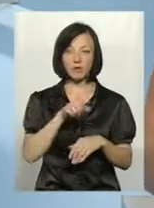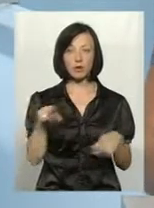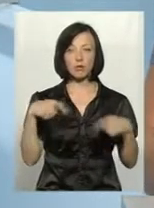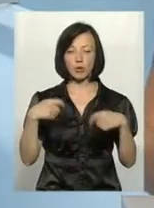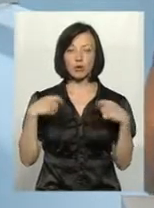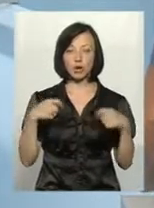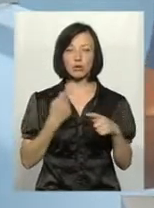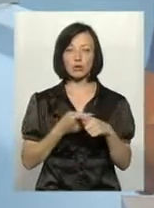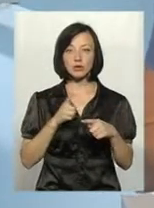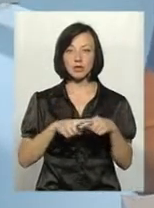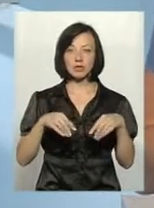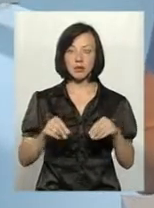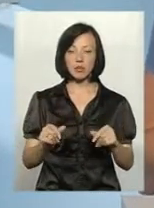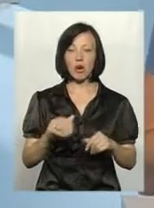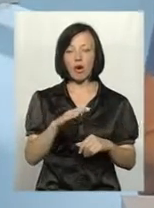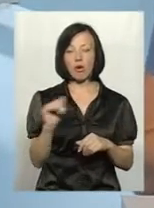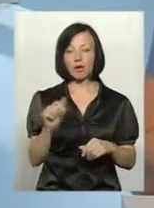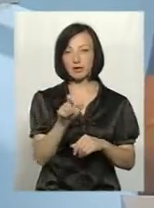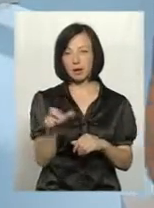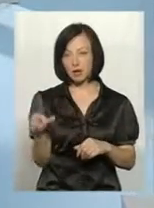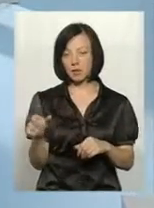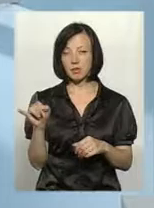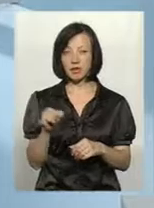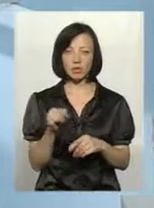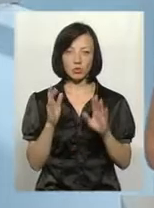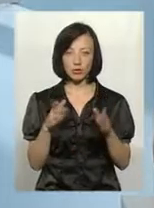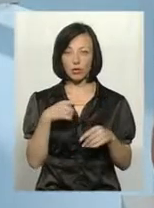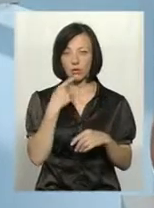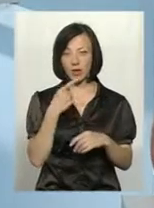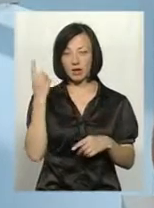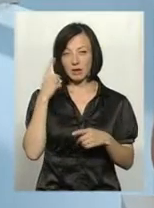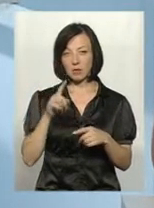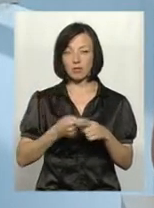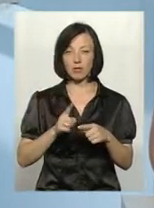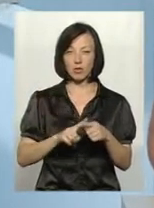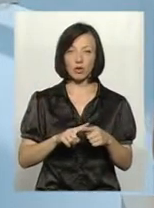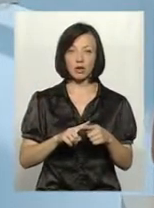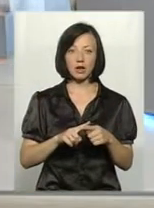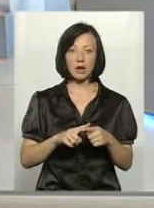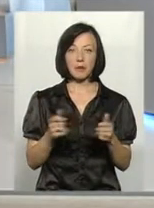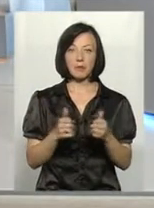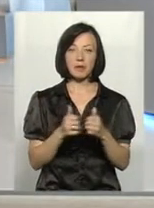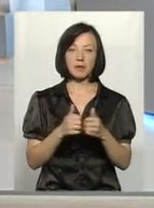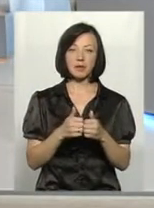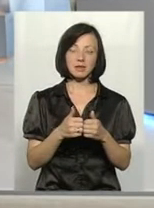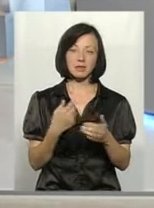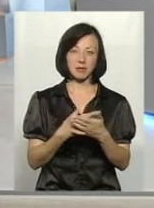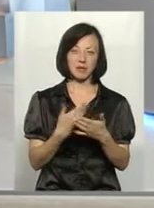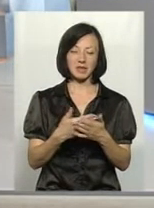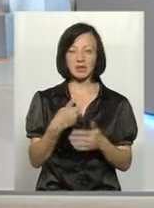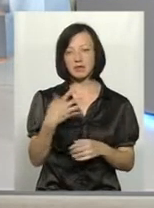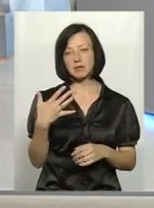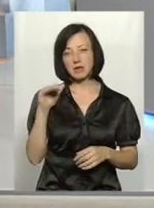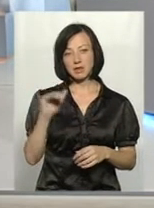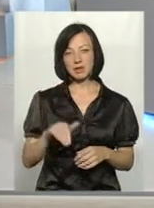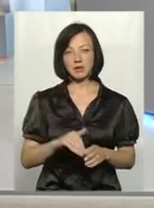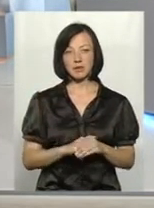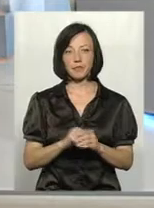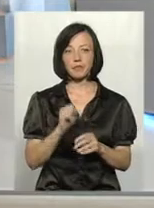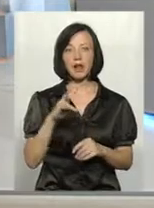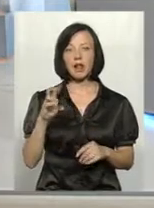продають цю землю тим орендарам, які орендують. І тут мова йде якраз про цю землю, про тих приблизно 25 тисяч. Приблизно про 25 тисяч. Так.